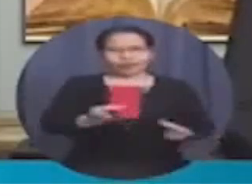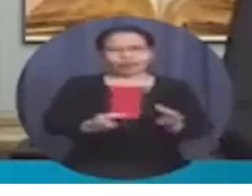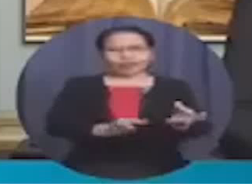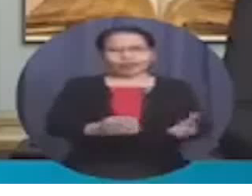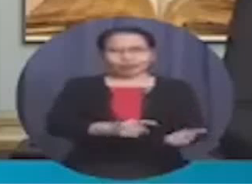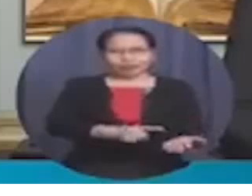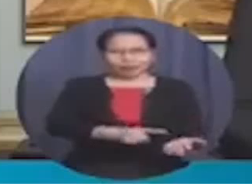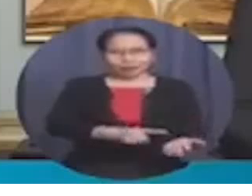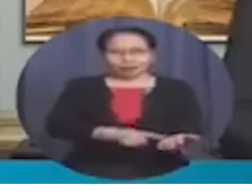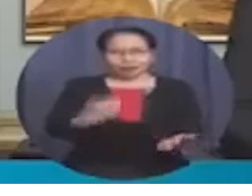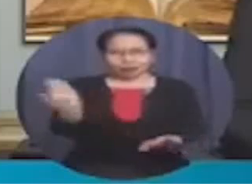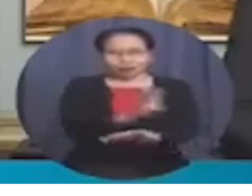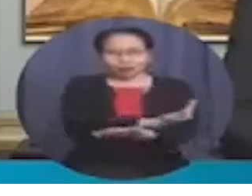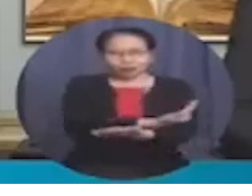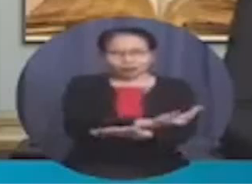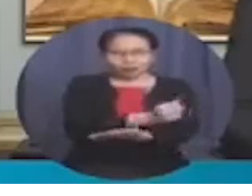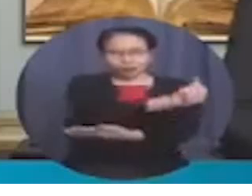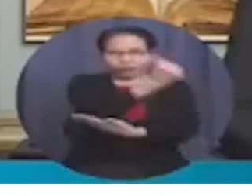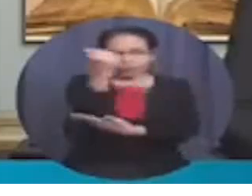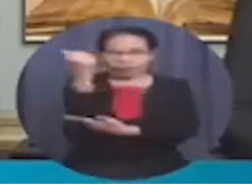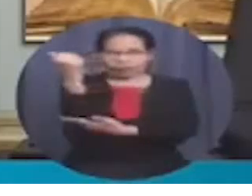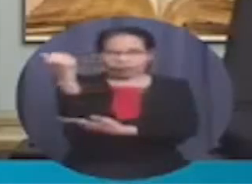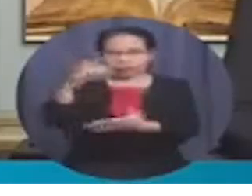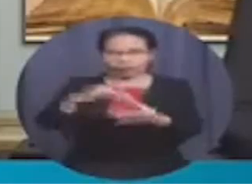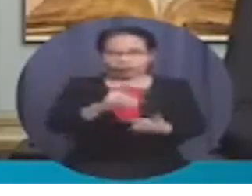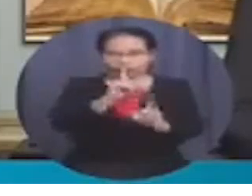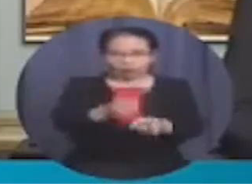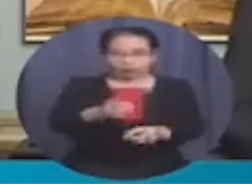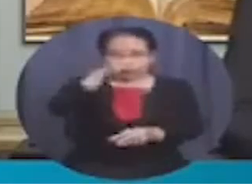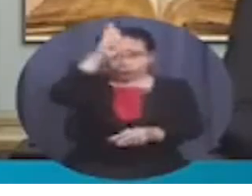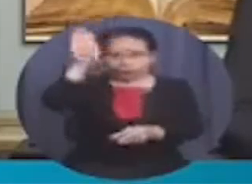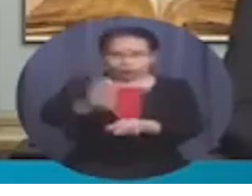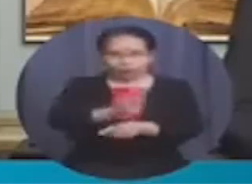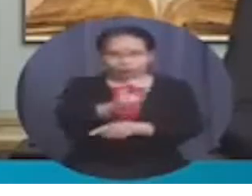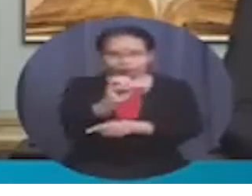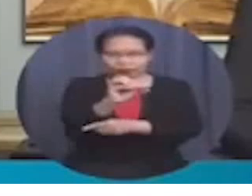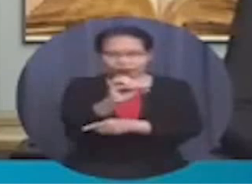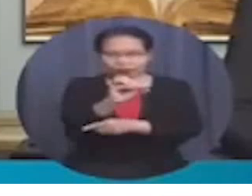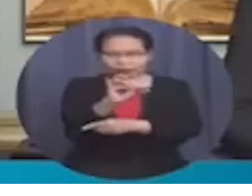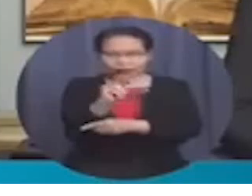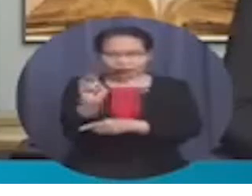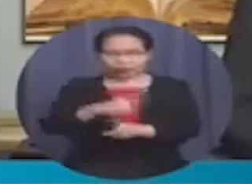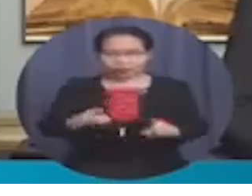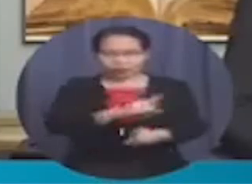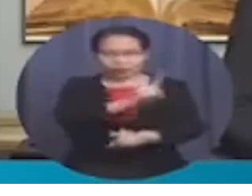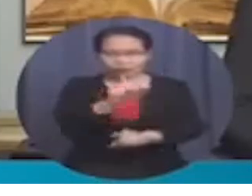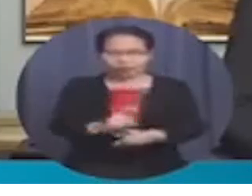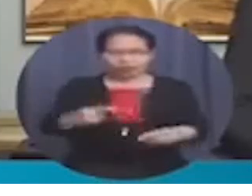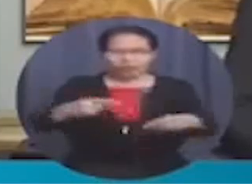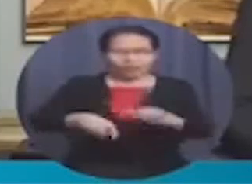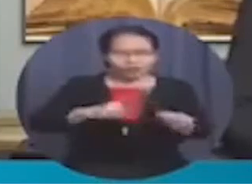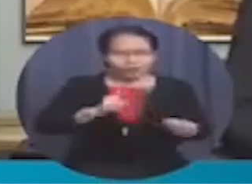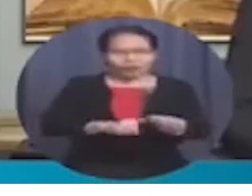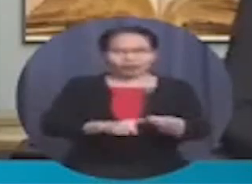po ang ating pong pagsasayang papawid ng pagsagot ng kapatid na Eli Soriano sa iba't ibang mga katanungan may